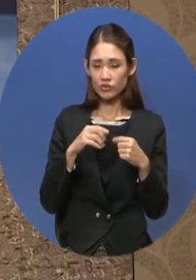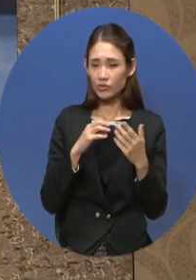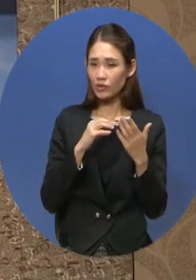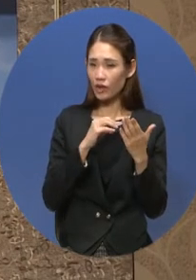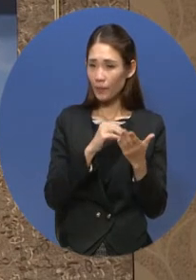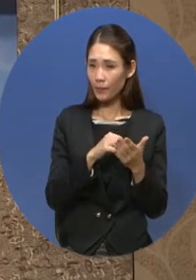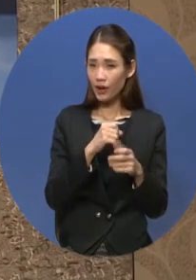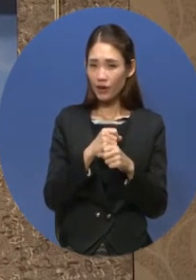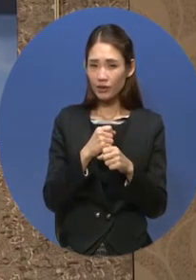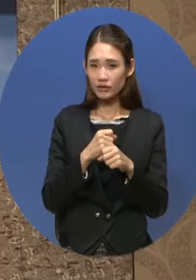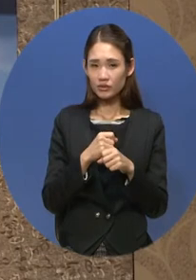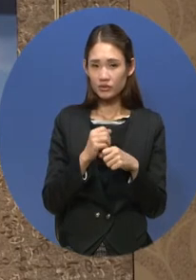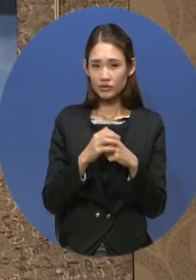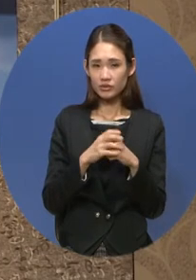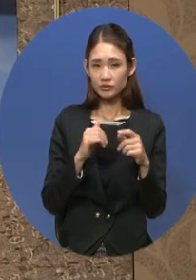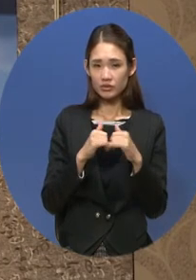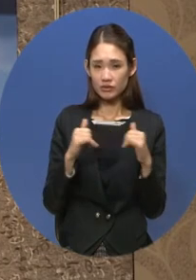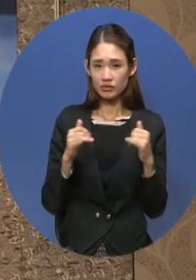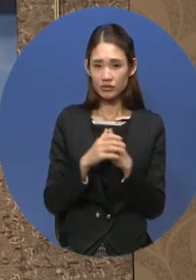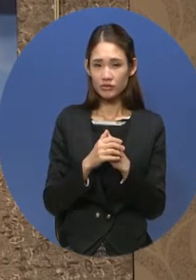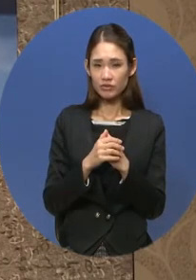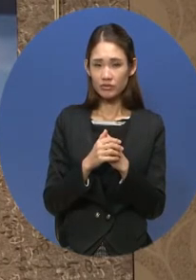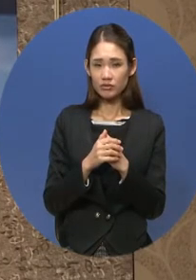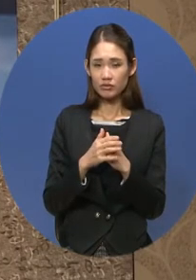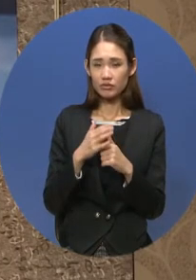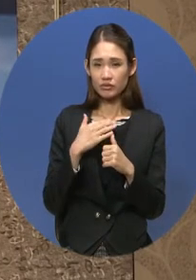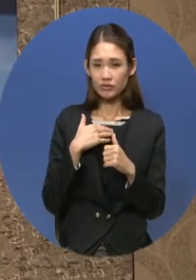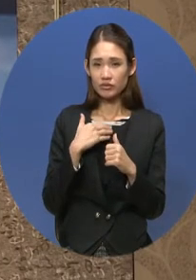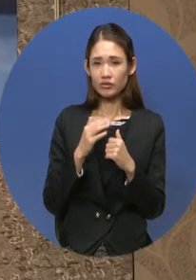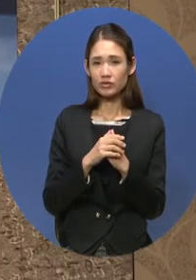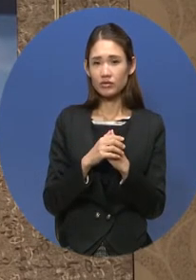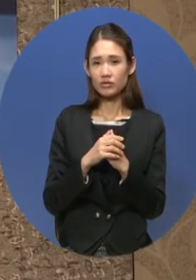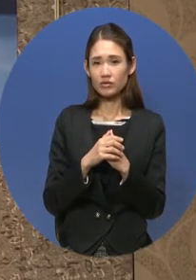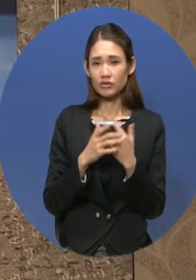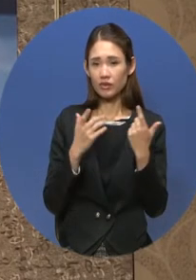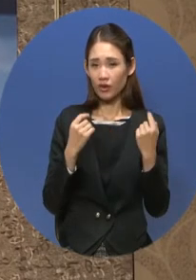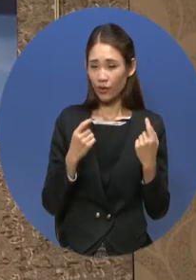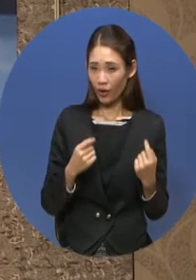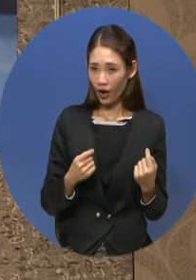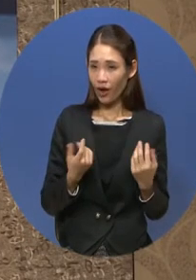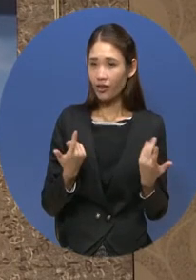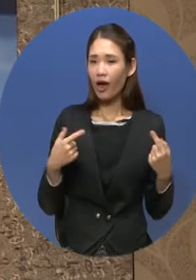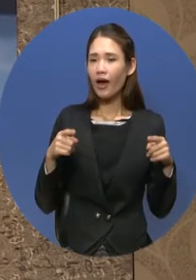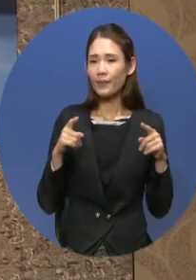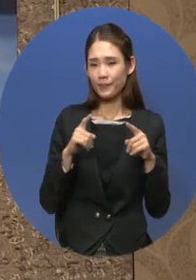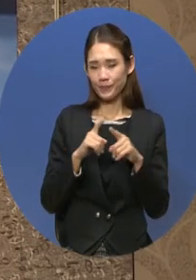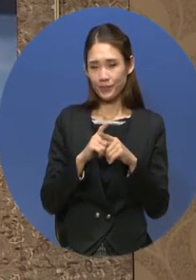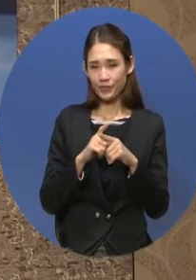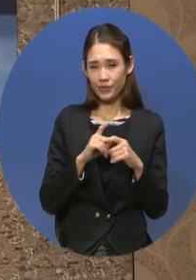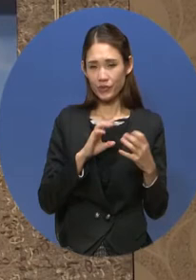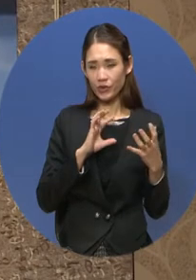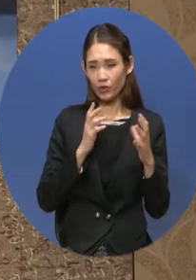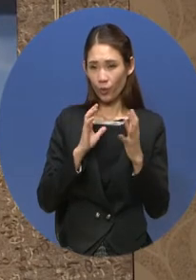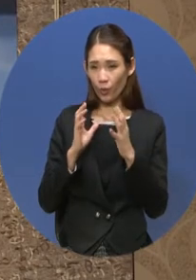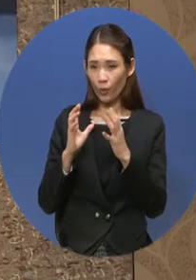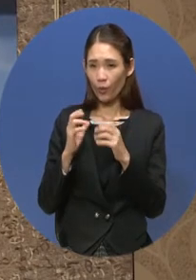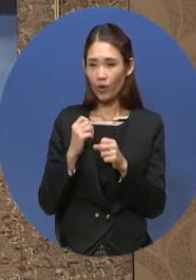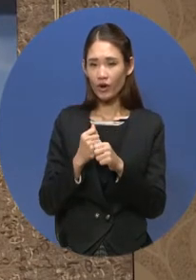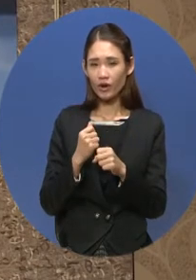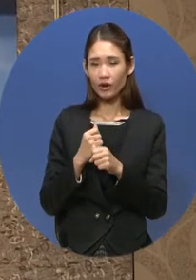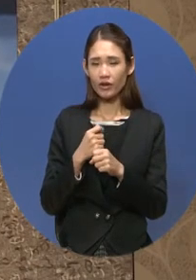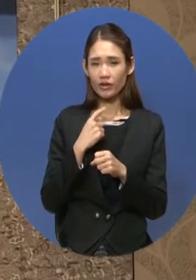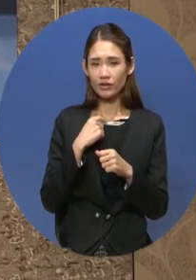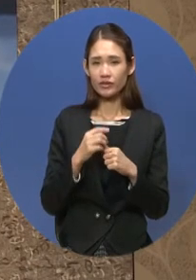정책을 입안하는 네. 그 정책자들 또 이제 우리 저 이렇게 함께 이제 의논을 해서